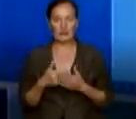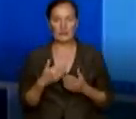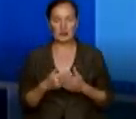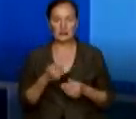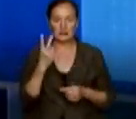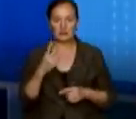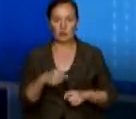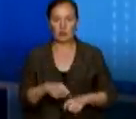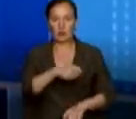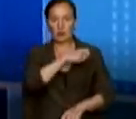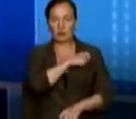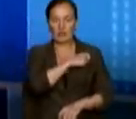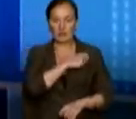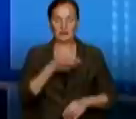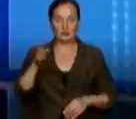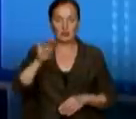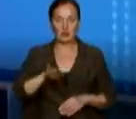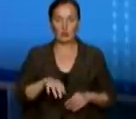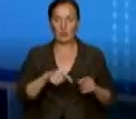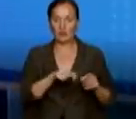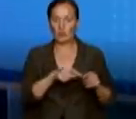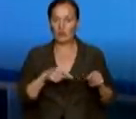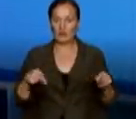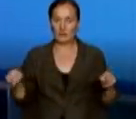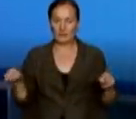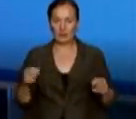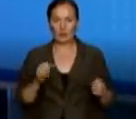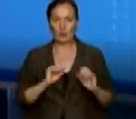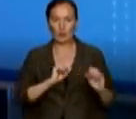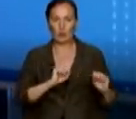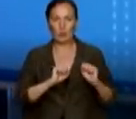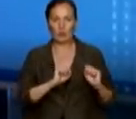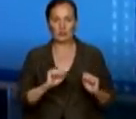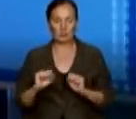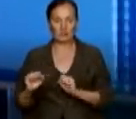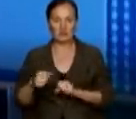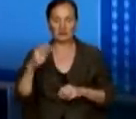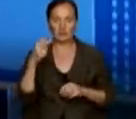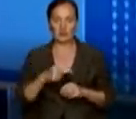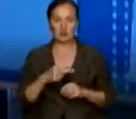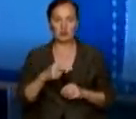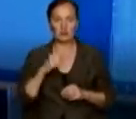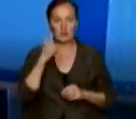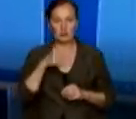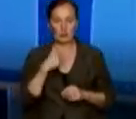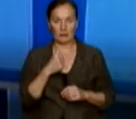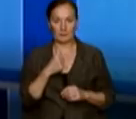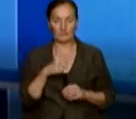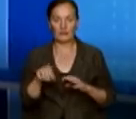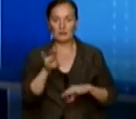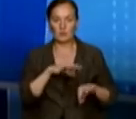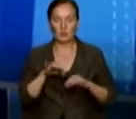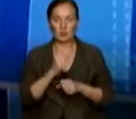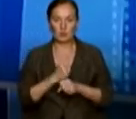2 кілометрів в межах селищної ради берегової лінії укріплювалося в 2000-х роках. Проєкт розробляв